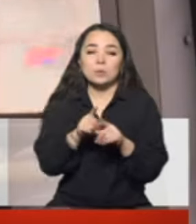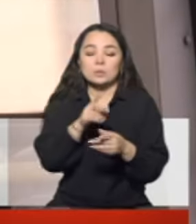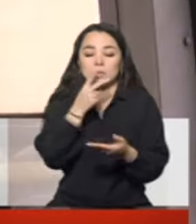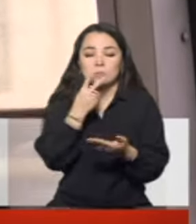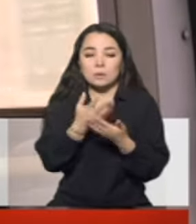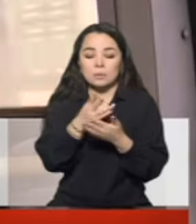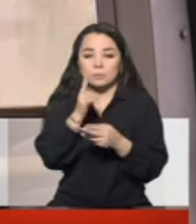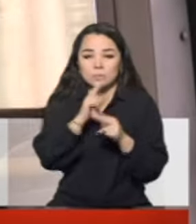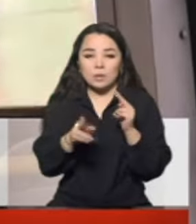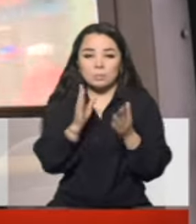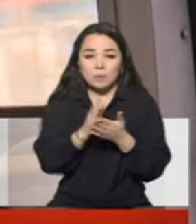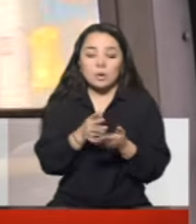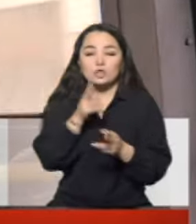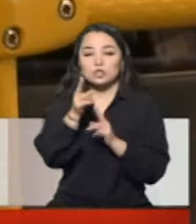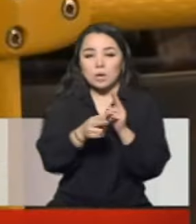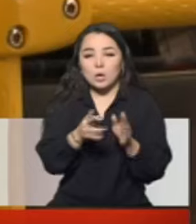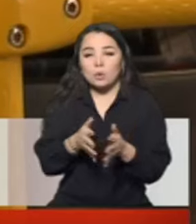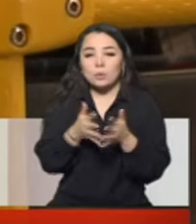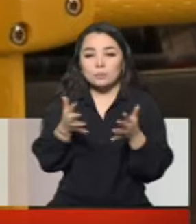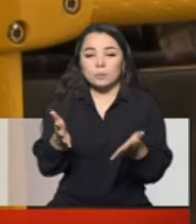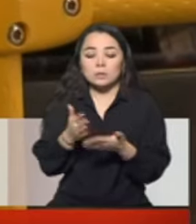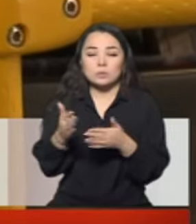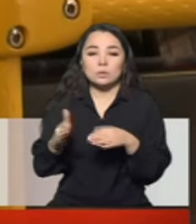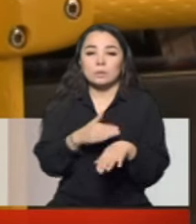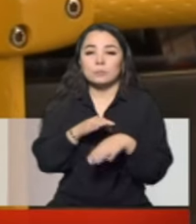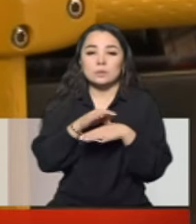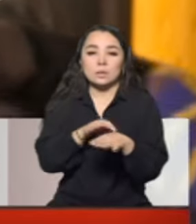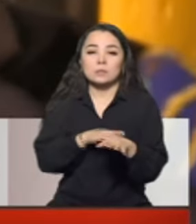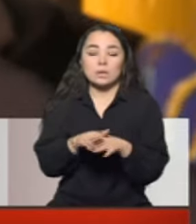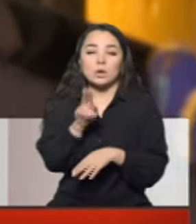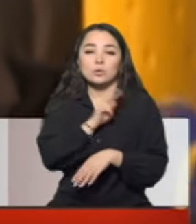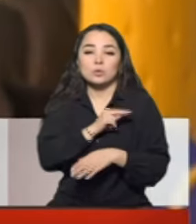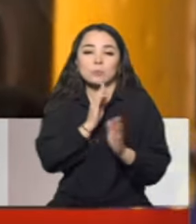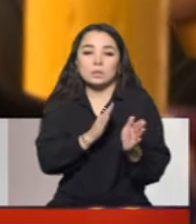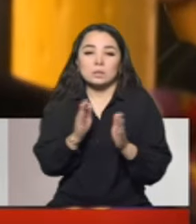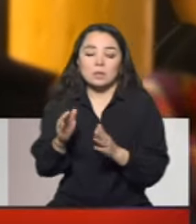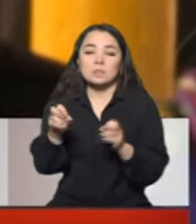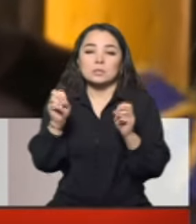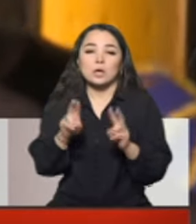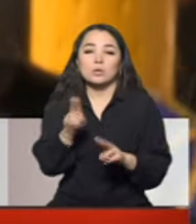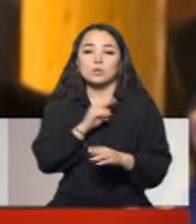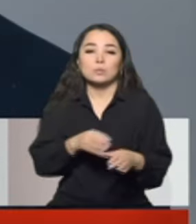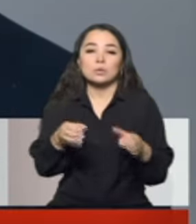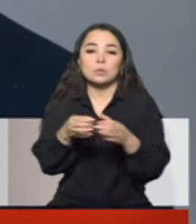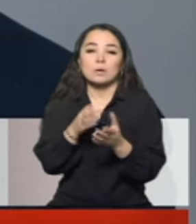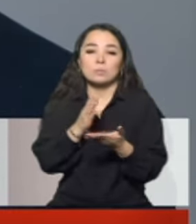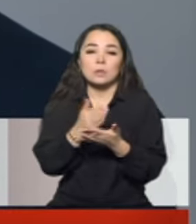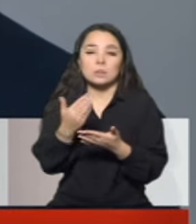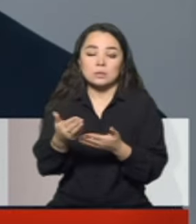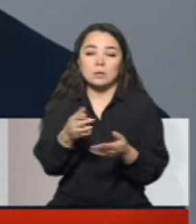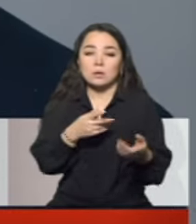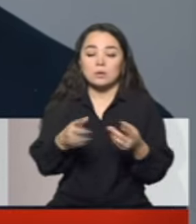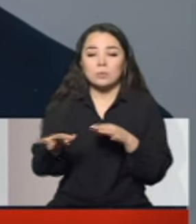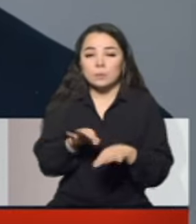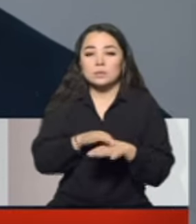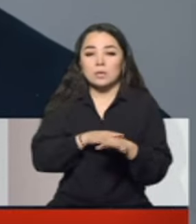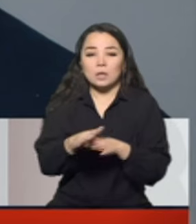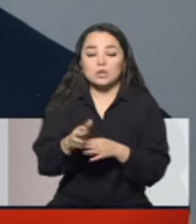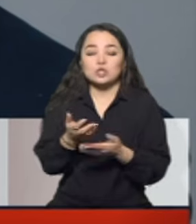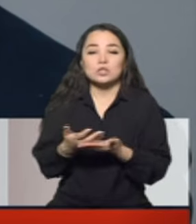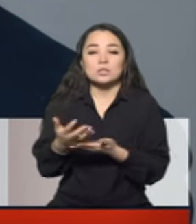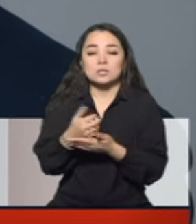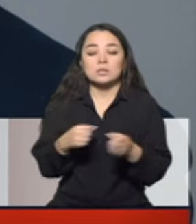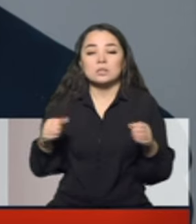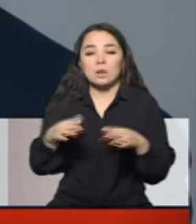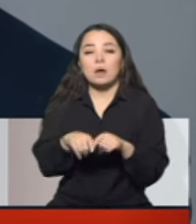айырылды. Тұрғындар тарапынан шағым көбейген соң қайырымдылық қорларының жұмысын жүйелейтін арнайы жұмыс тобы құрылды. Қайырымдылық қаражатын